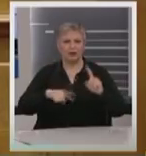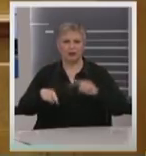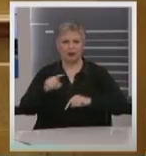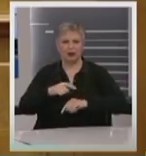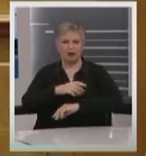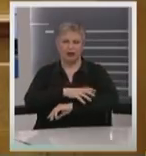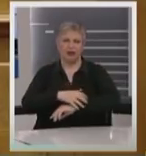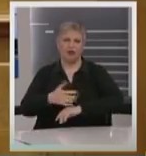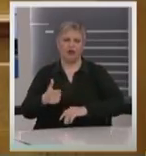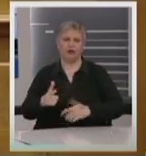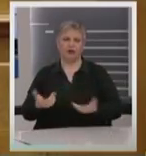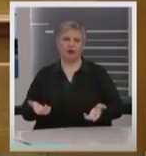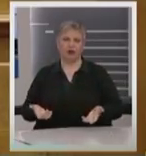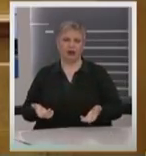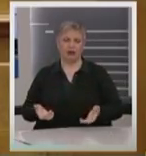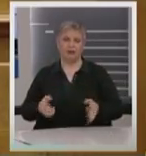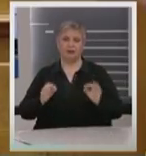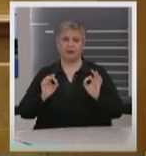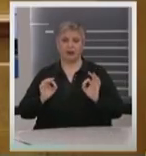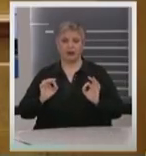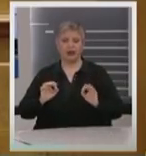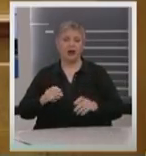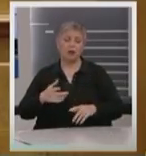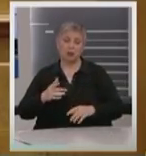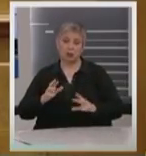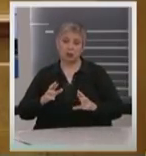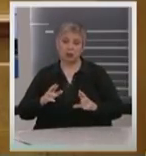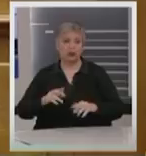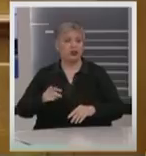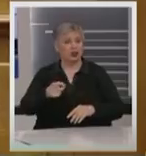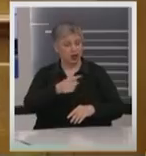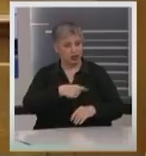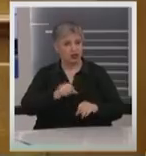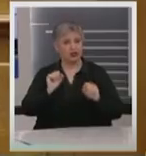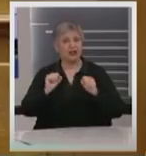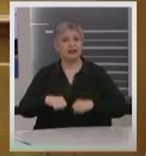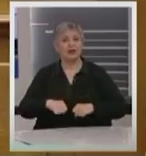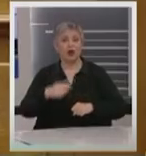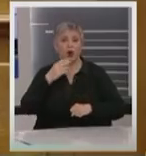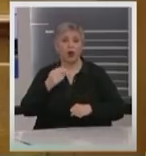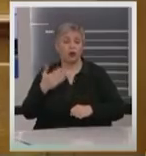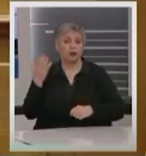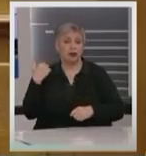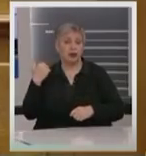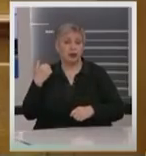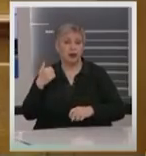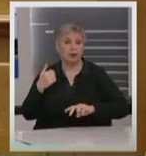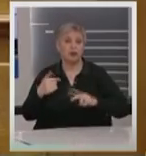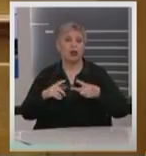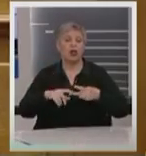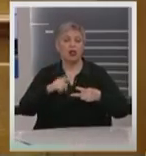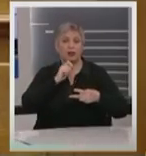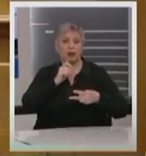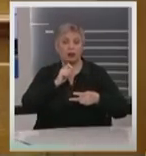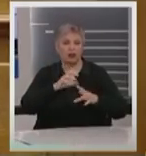θα συμφωνήσετε, φαντάζομαι, μαζί μου, γιατί το λέγατε κατά κόρον όταν ήσασταν στην αντιπολίτευση, ότι οι